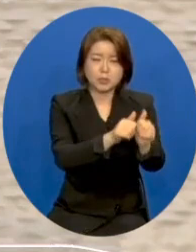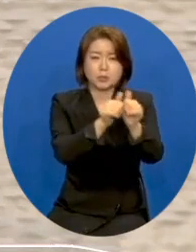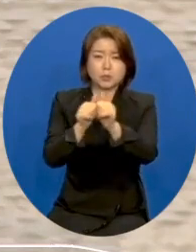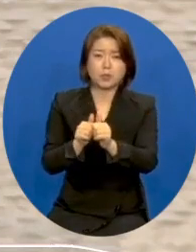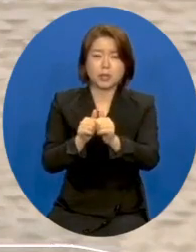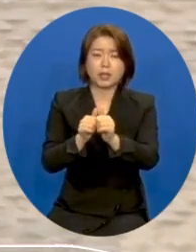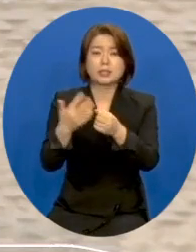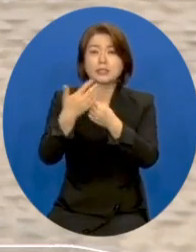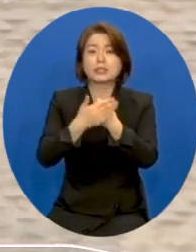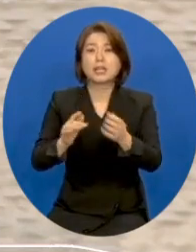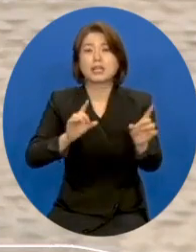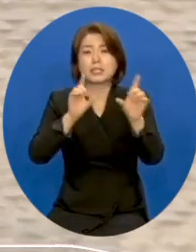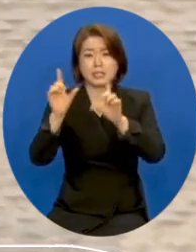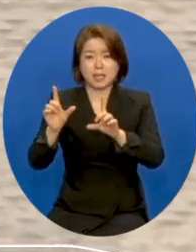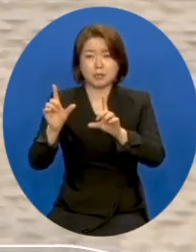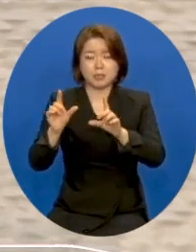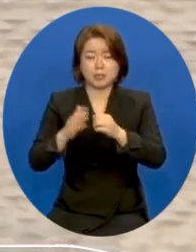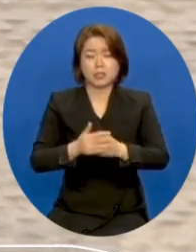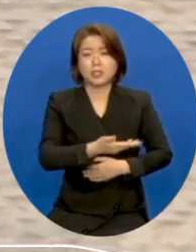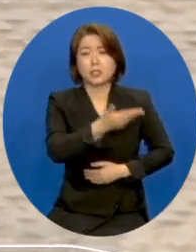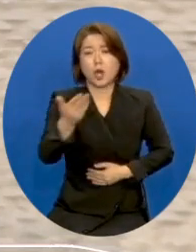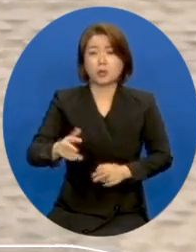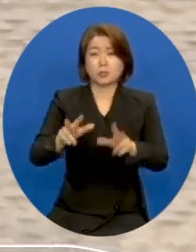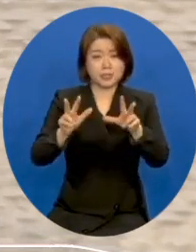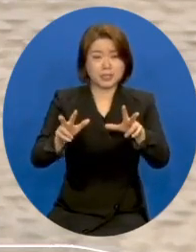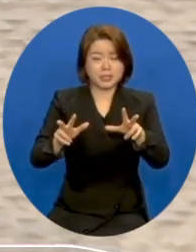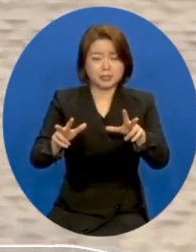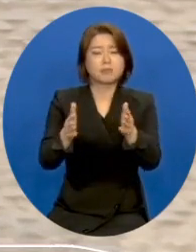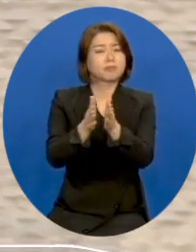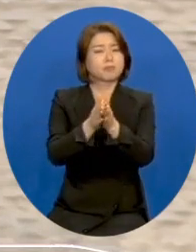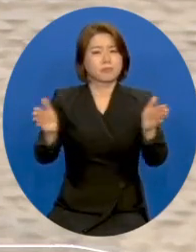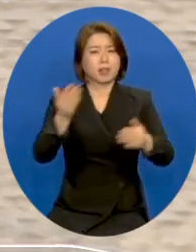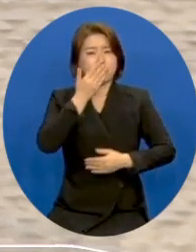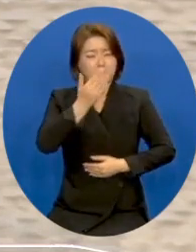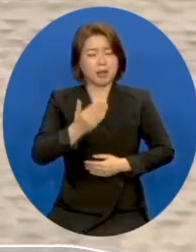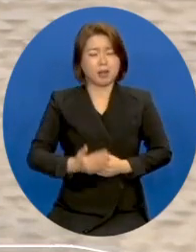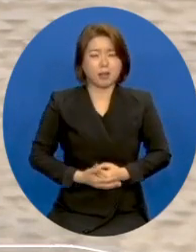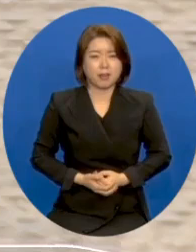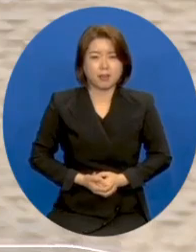삶을 여러분 지금 시작할 수 있습니다.